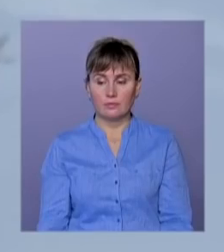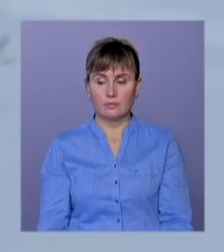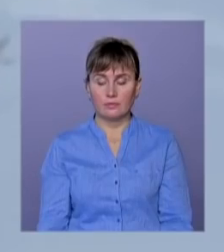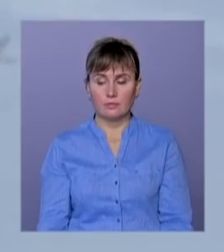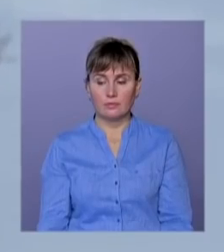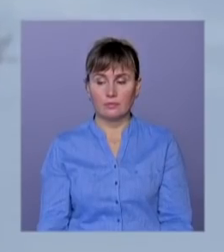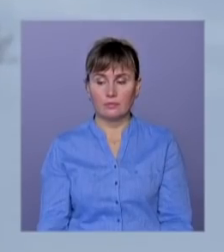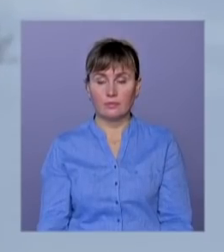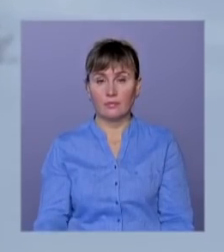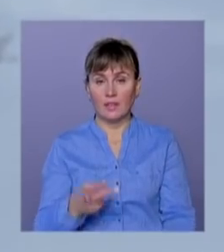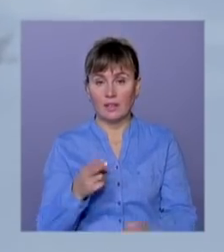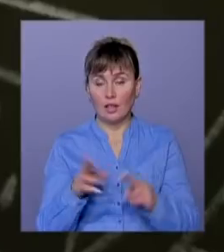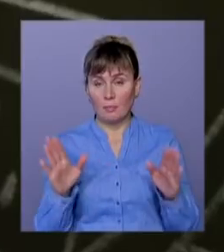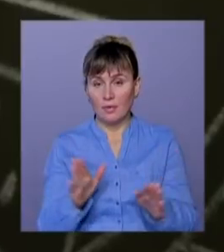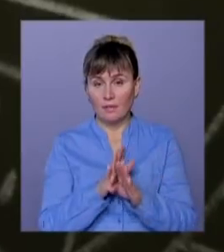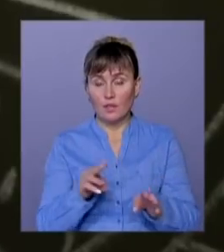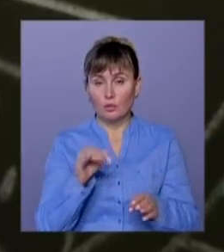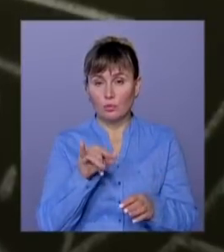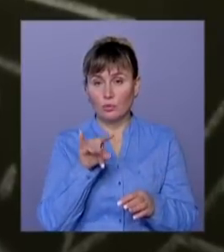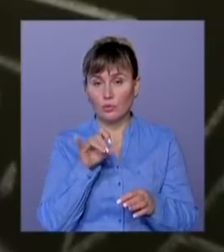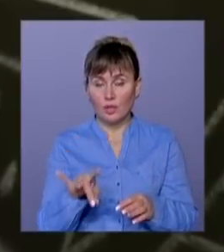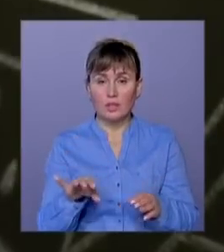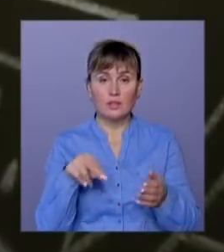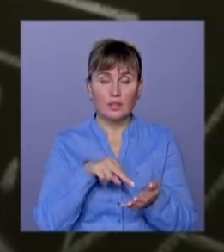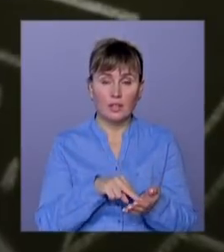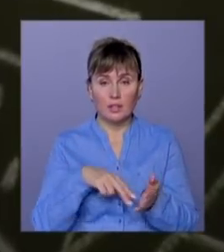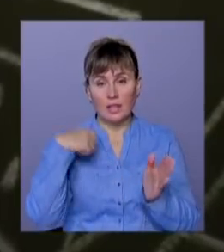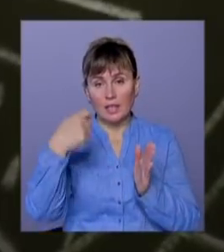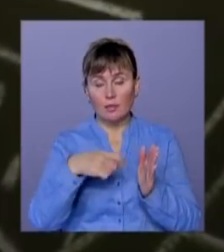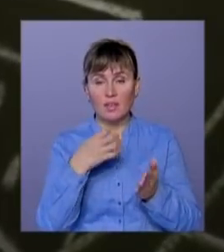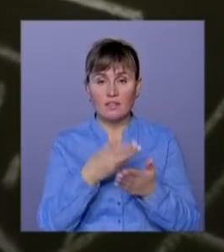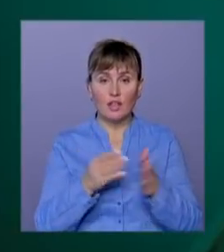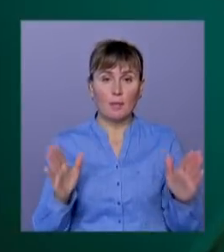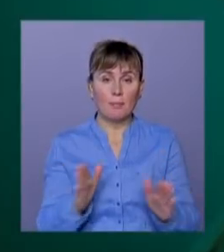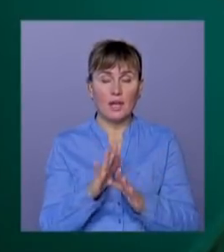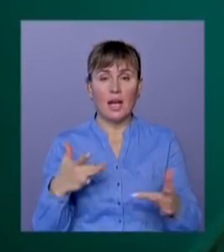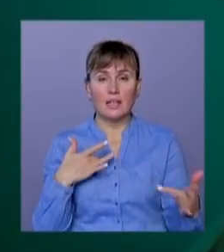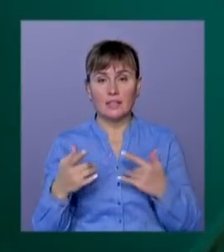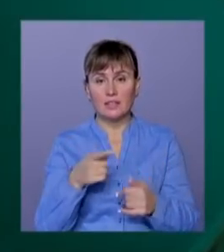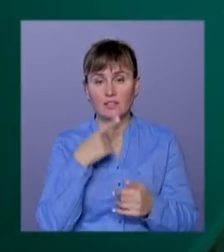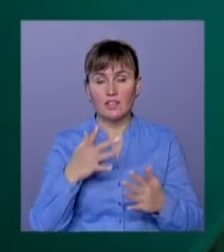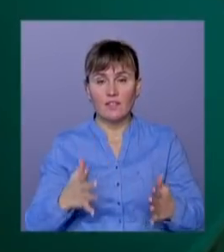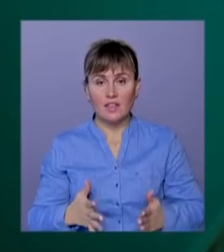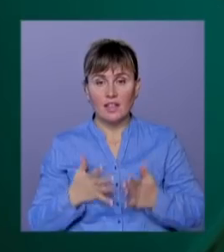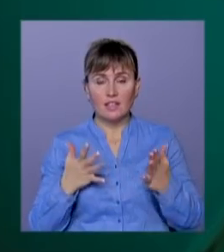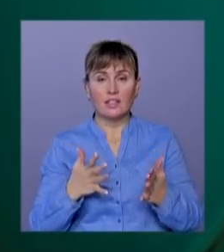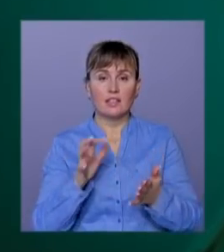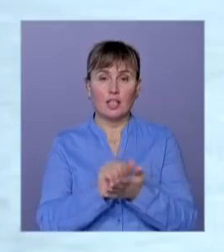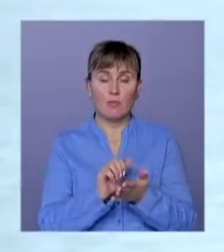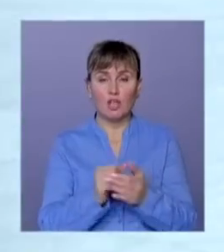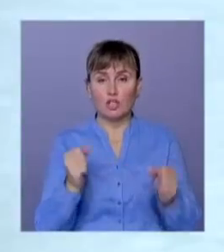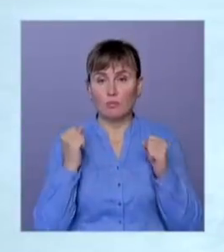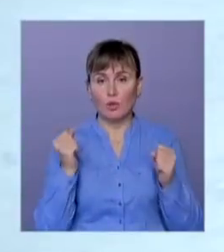Для певца Турара Рахимберлина привычнее стоять с микрофоном в студии или снимать клипы на свои песни. Артист признается, вдохновение черпает, занимаясь